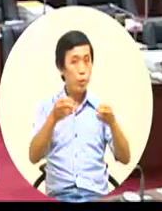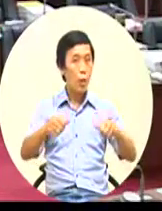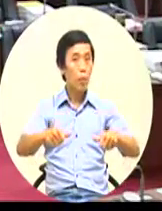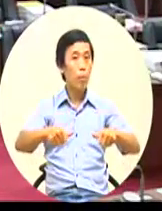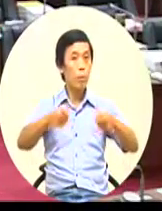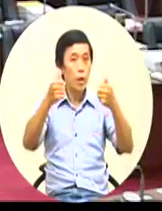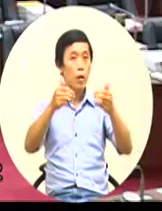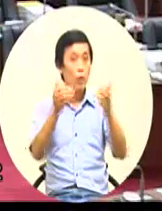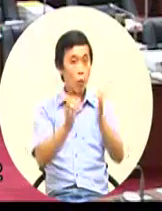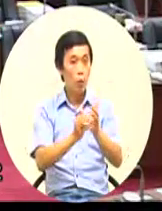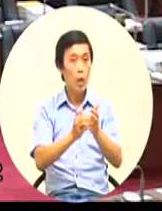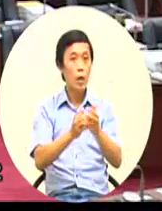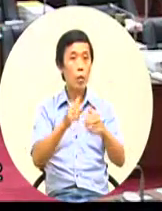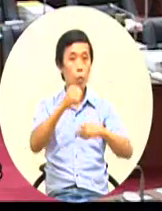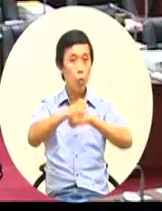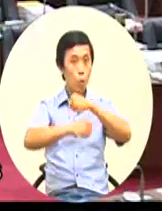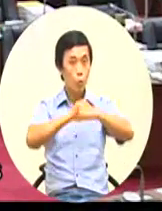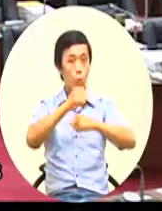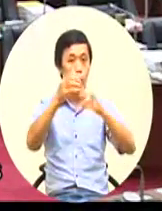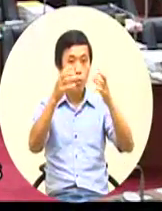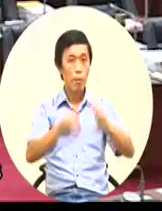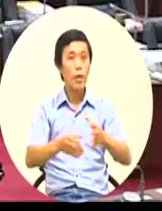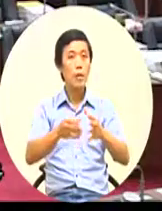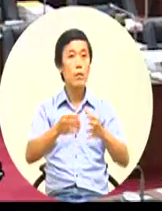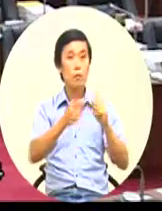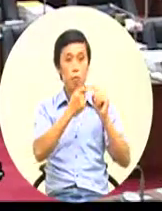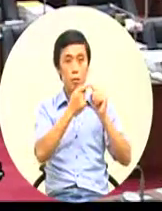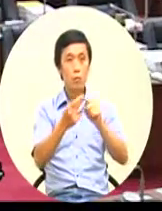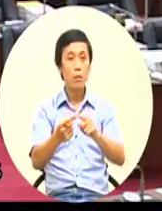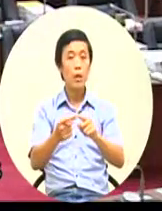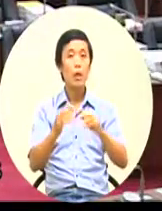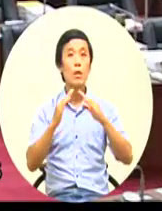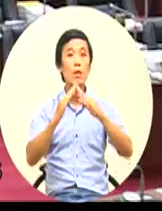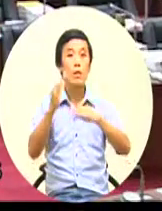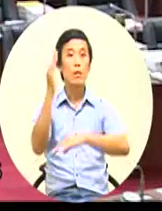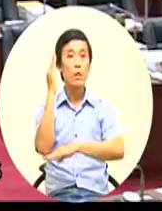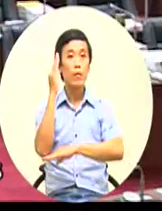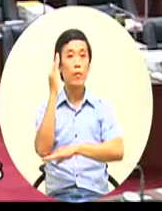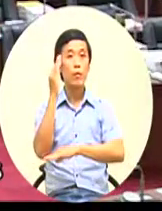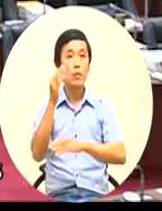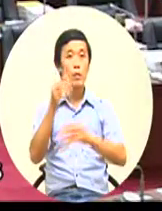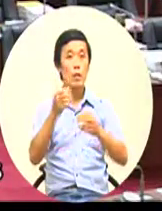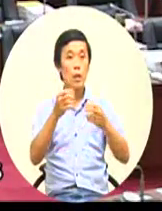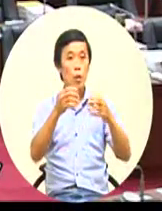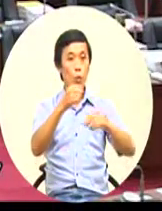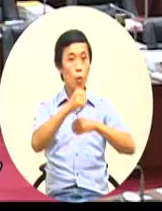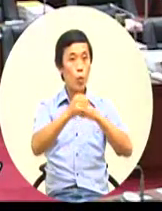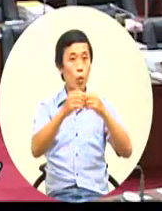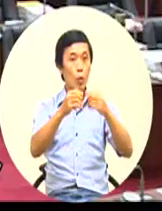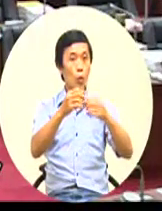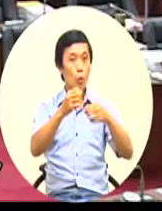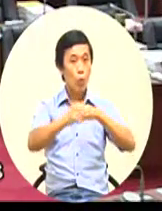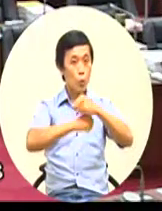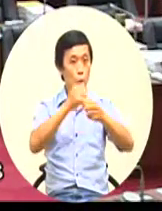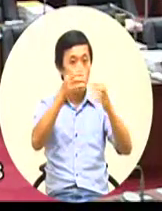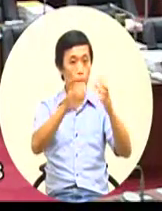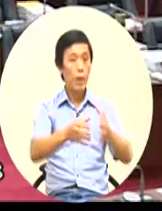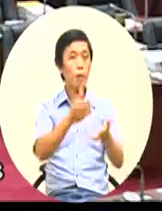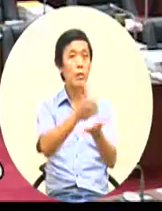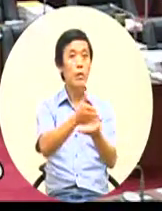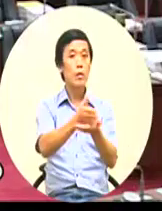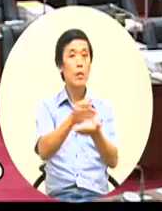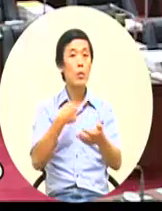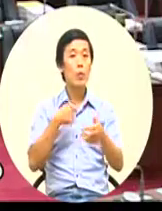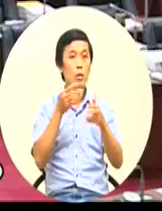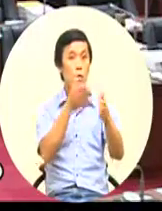动。结果我们的市政府停办了，但是呢，我要跟高山的士大讲，